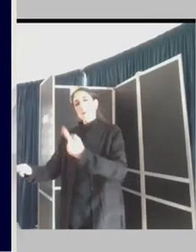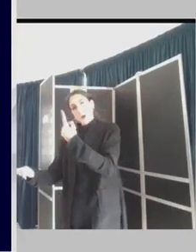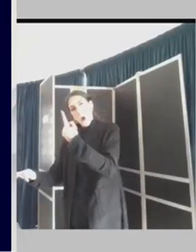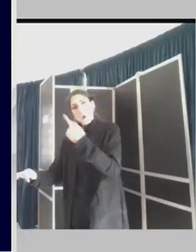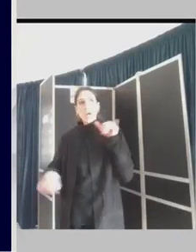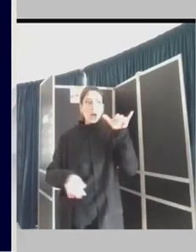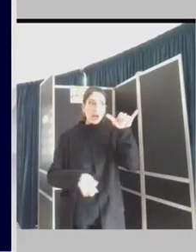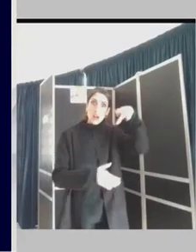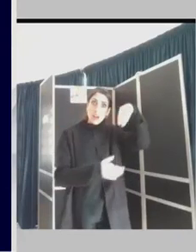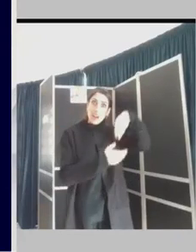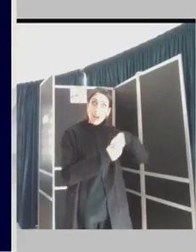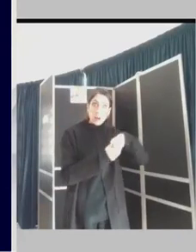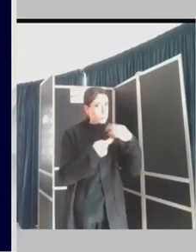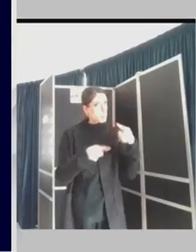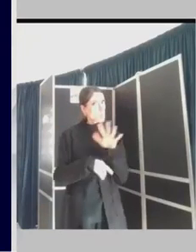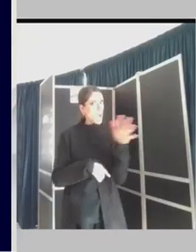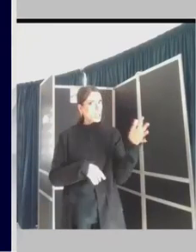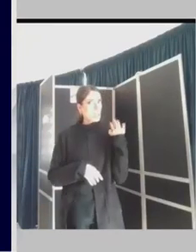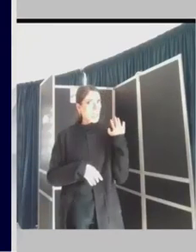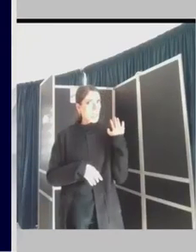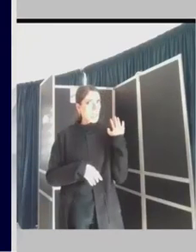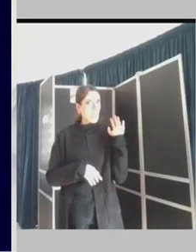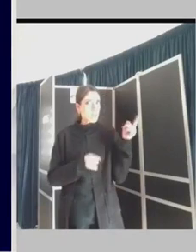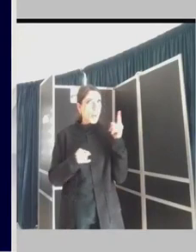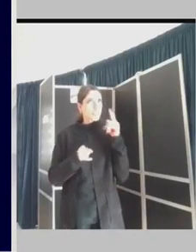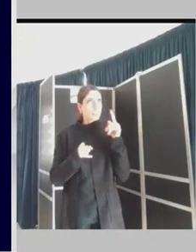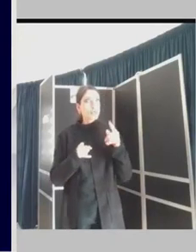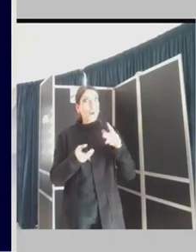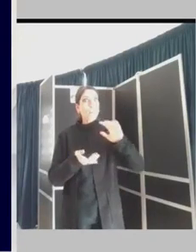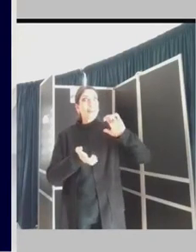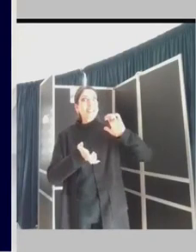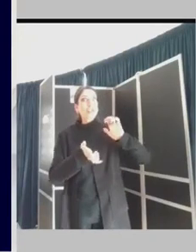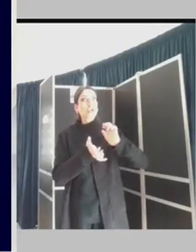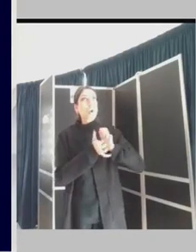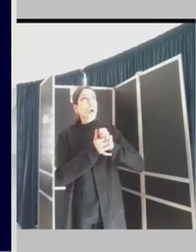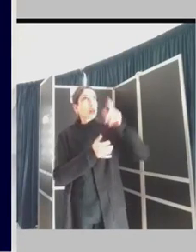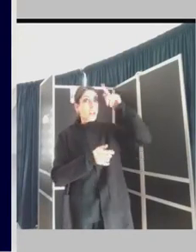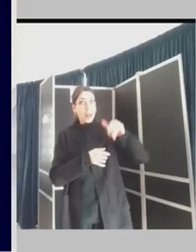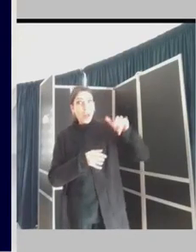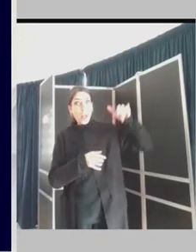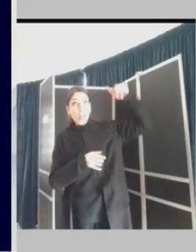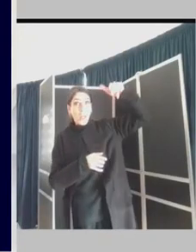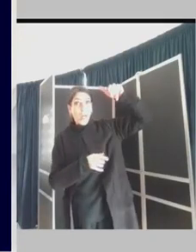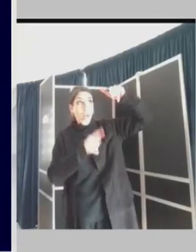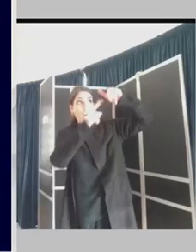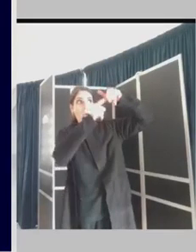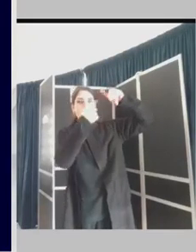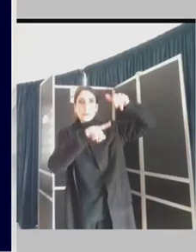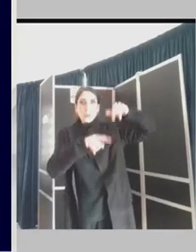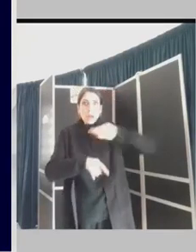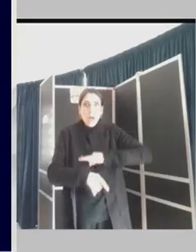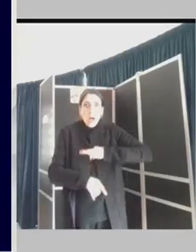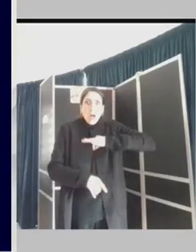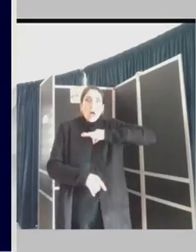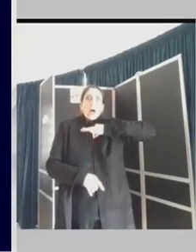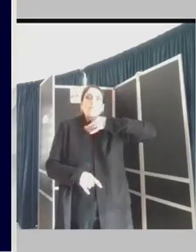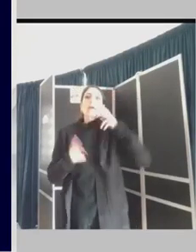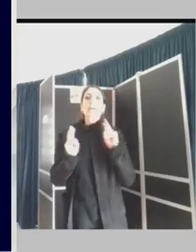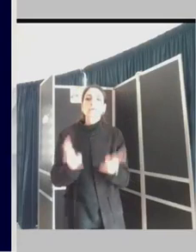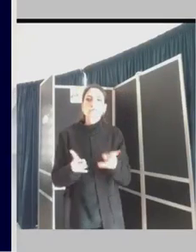pressurizzazione accentua qualunque tipo di problematica e quindi ciò che a terra può essere normale e semplice, quello che